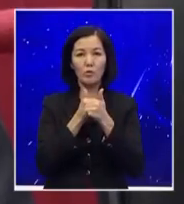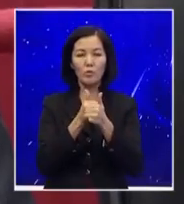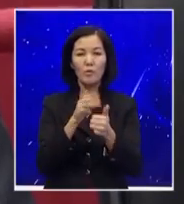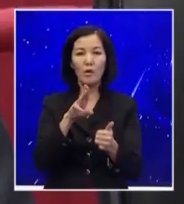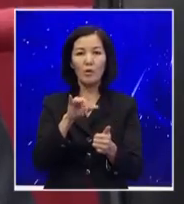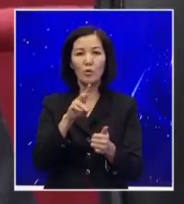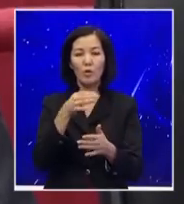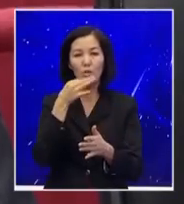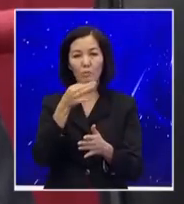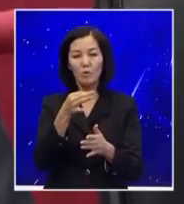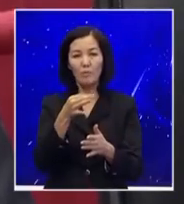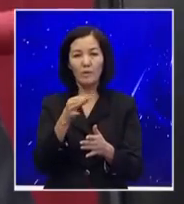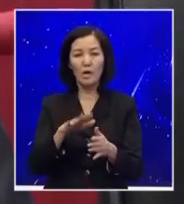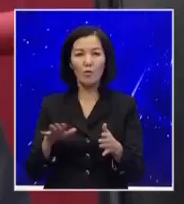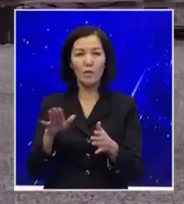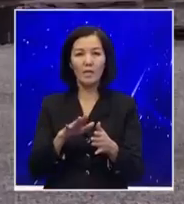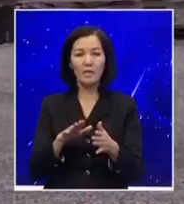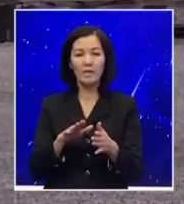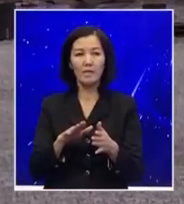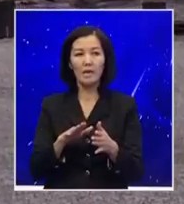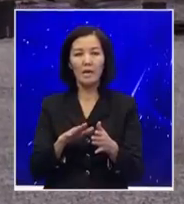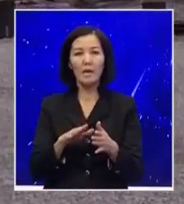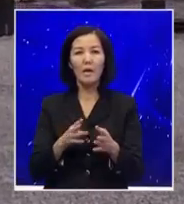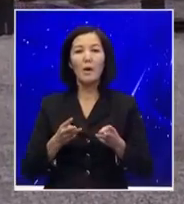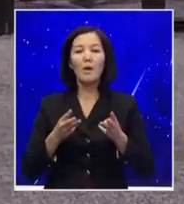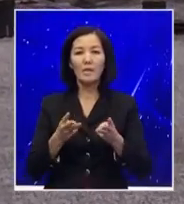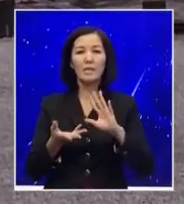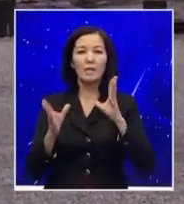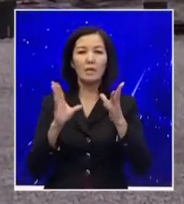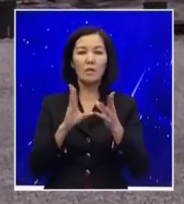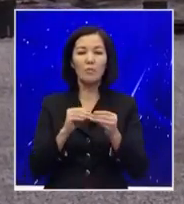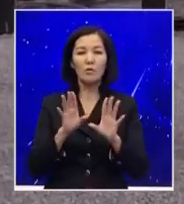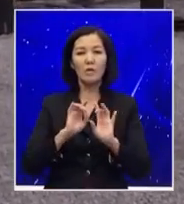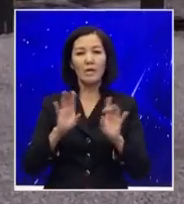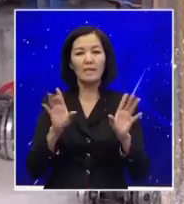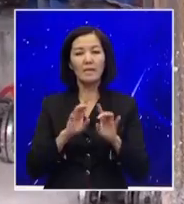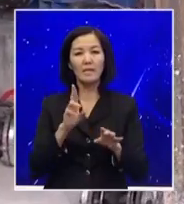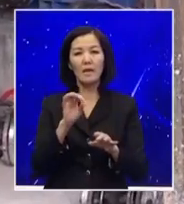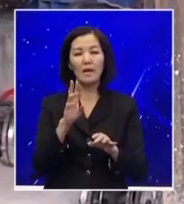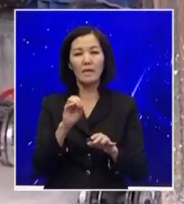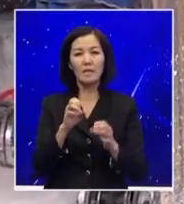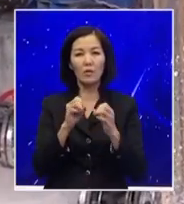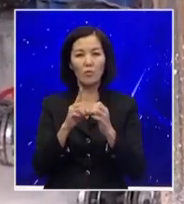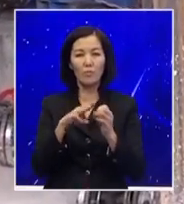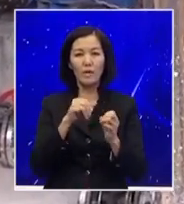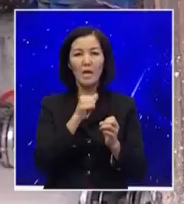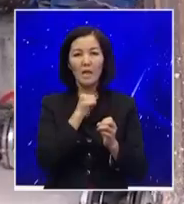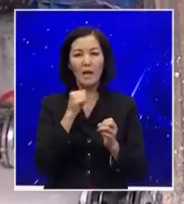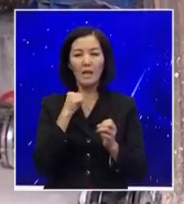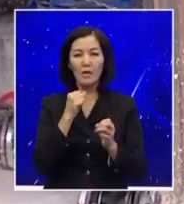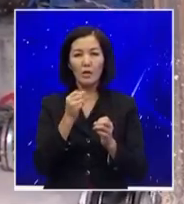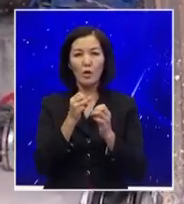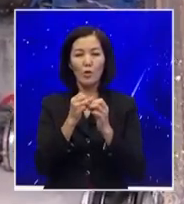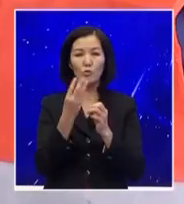Тұрлашып жауапты. Аудандардағы блокты модульдік қазандықтар бойынша есеп берді. Қарасайда 11, Талғарда үшеуі іске осылып